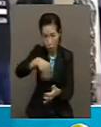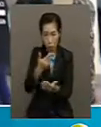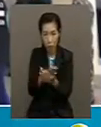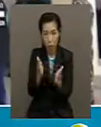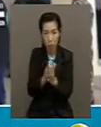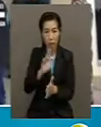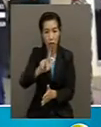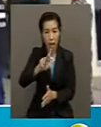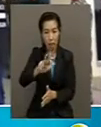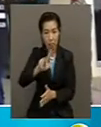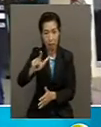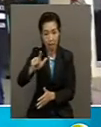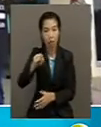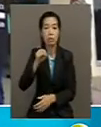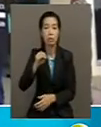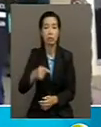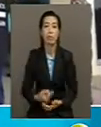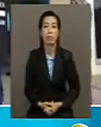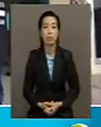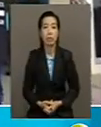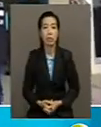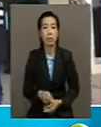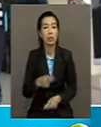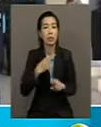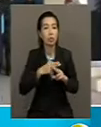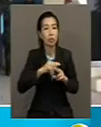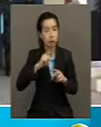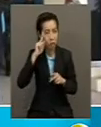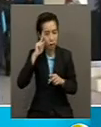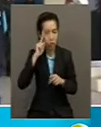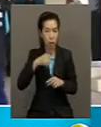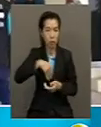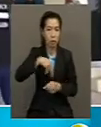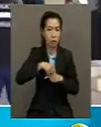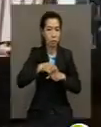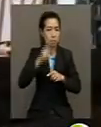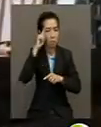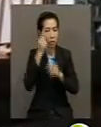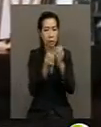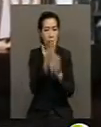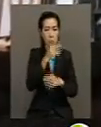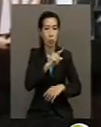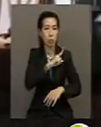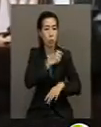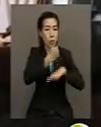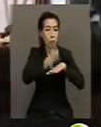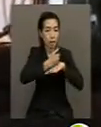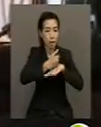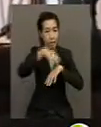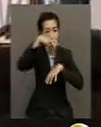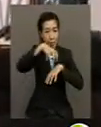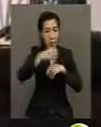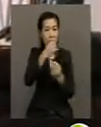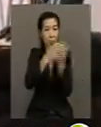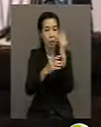กว่า3ล้านบาทคือทางคุณชัยวัฒน์ลิ้มลิขิตอักษรผู้อำนวยการส่วนจัดการต้นน้ำสำนักบริหารพื้นที่อนุ